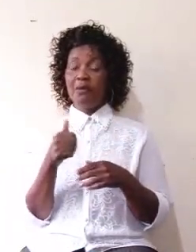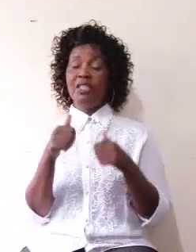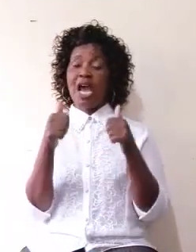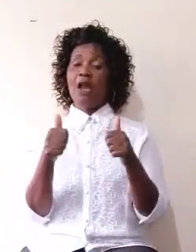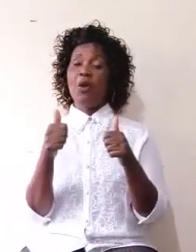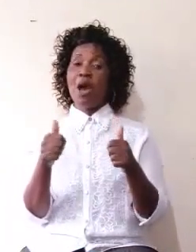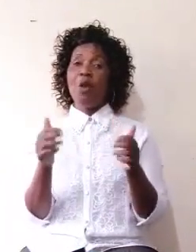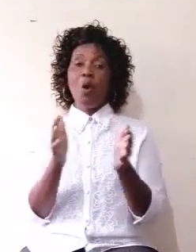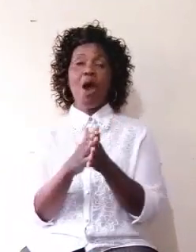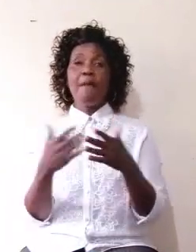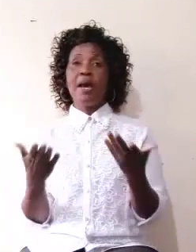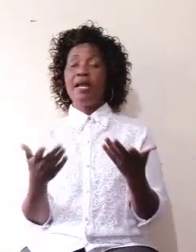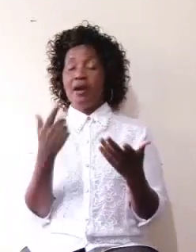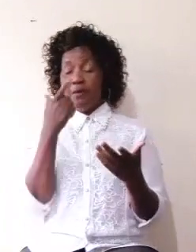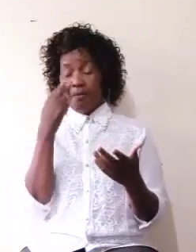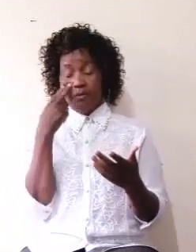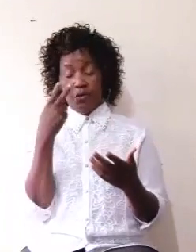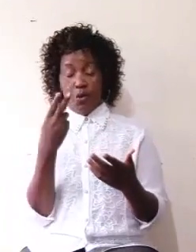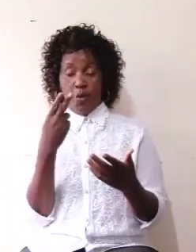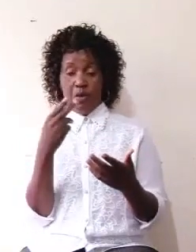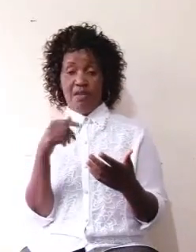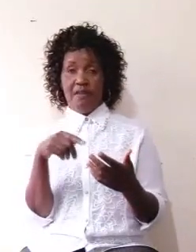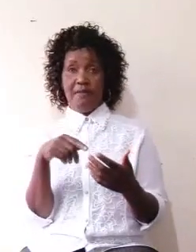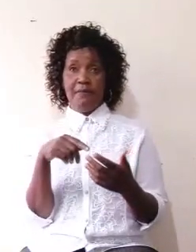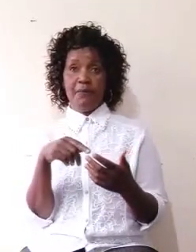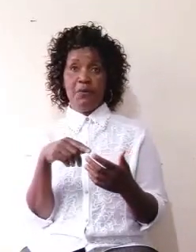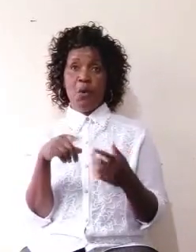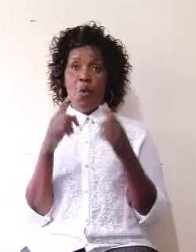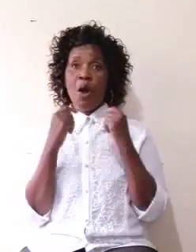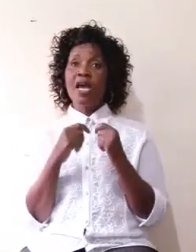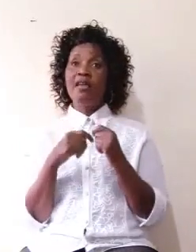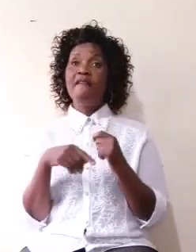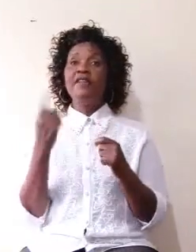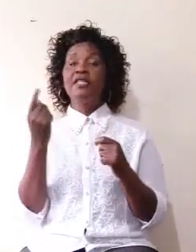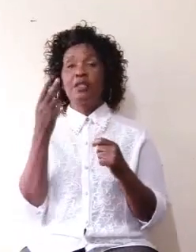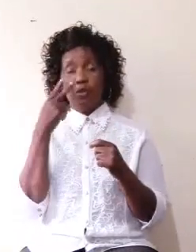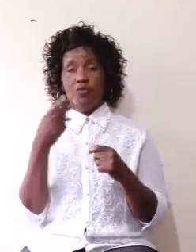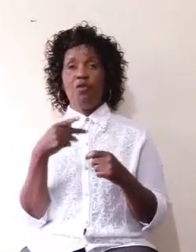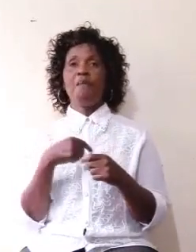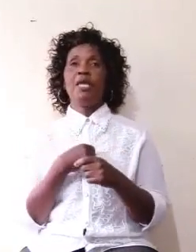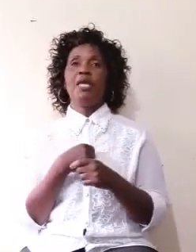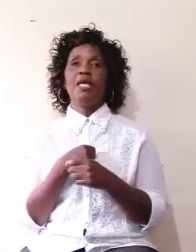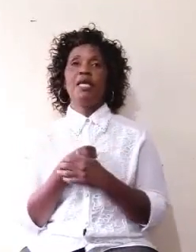mangu ndati kochigona imimi unoita seiko